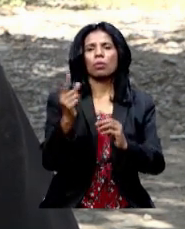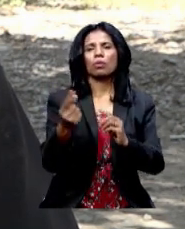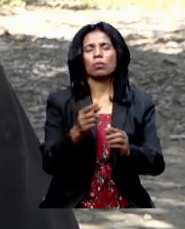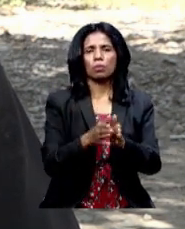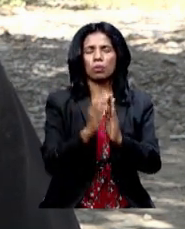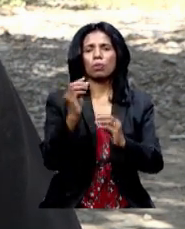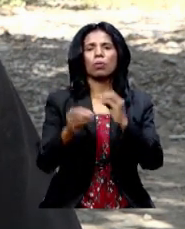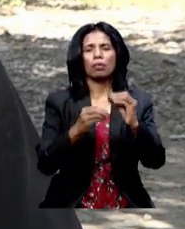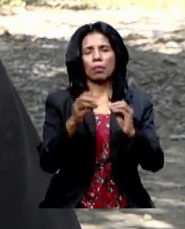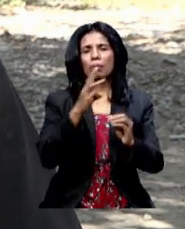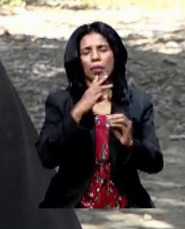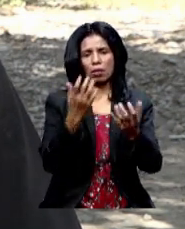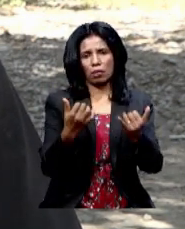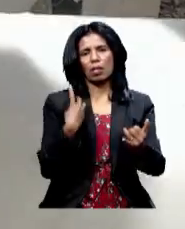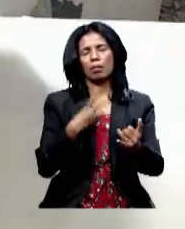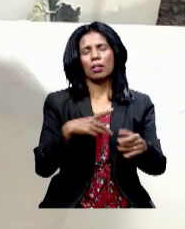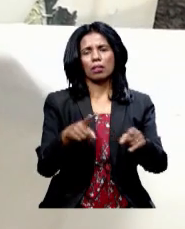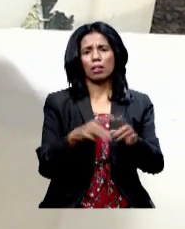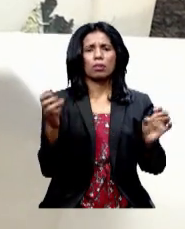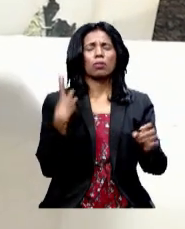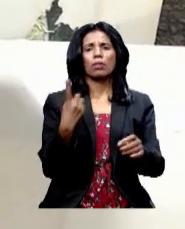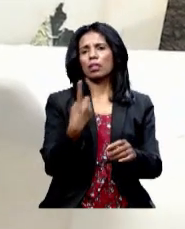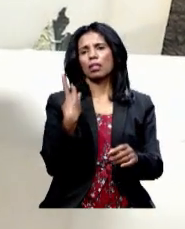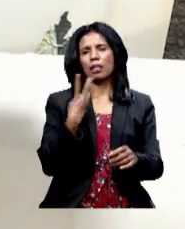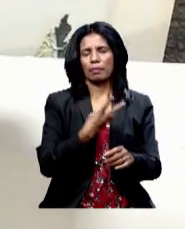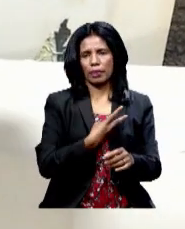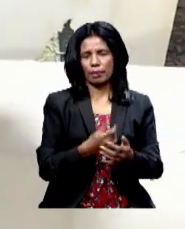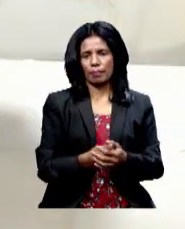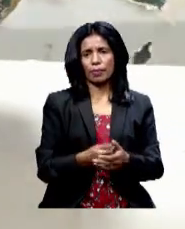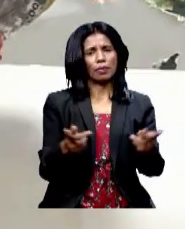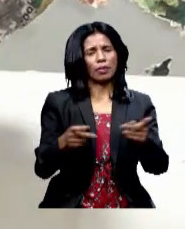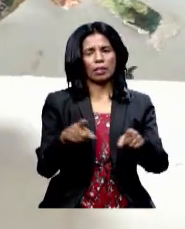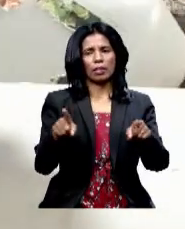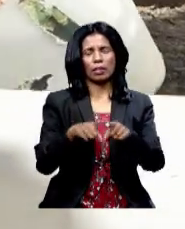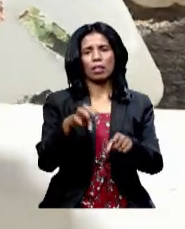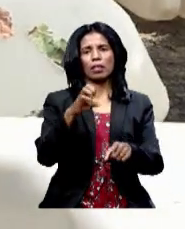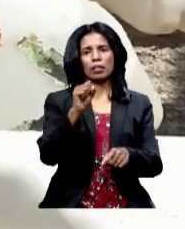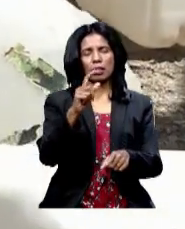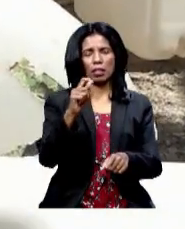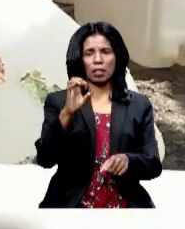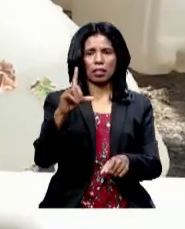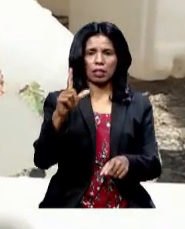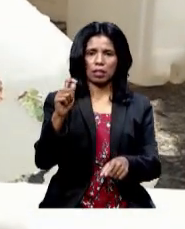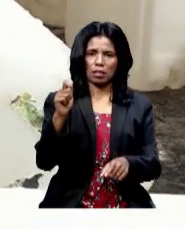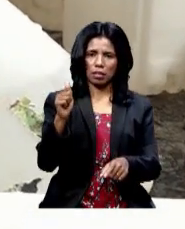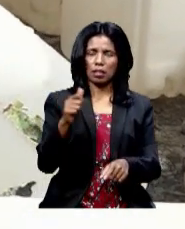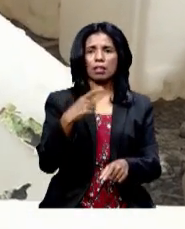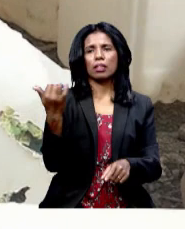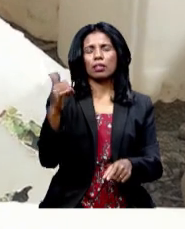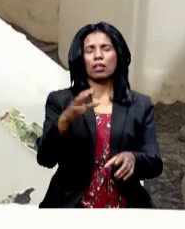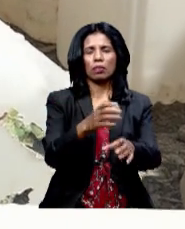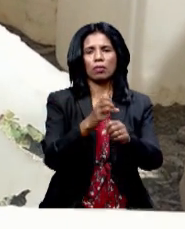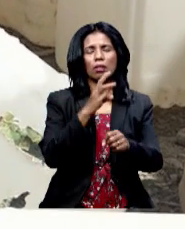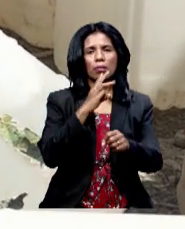kami izi zire. Lao sami det. Iya fating hanesan, estelita faria mos haltuir, durante ne e, sira kuru be